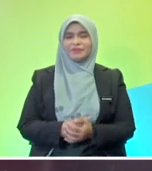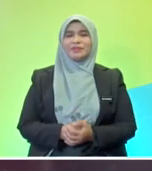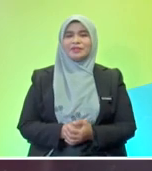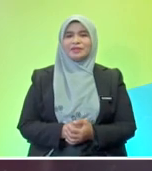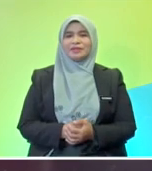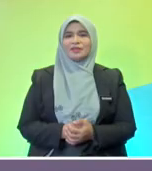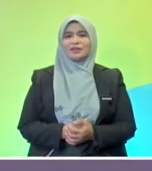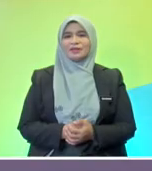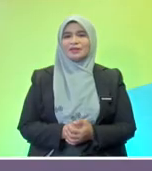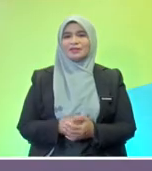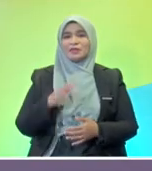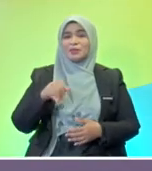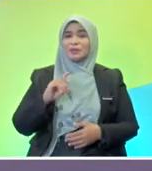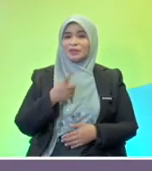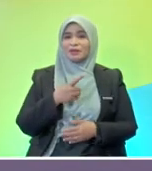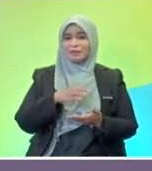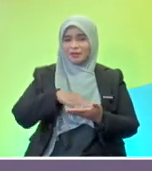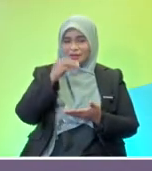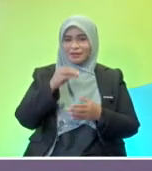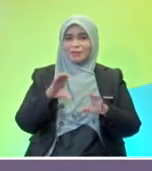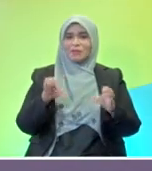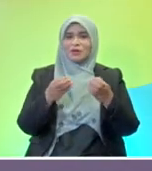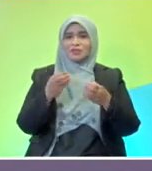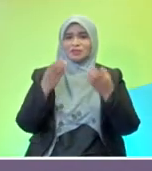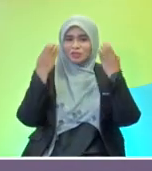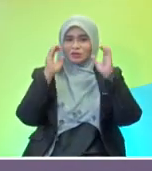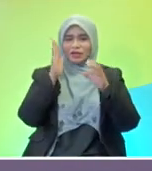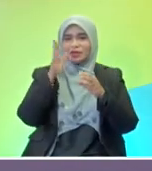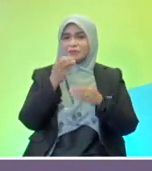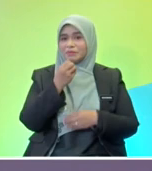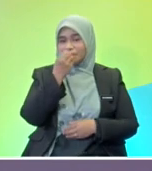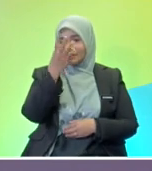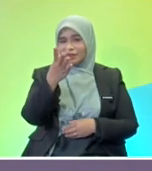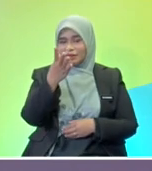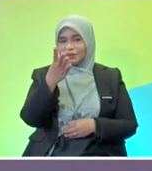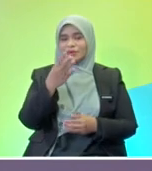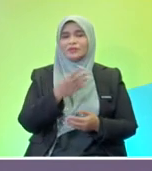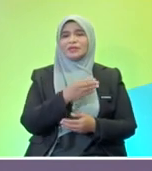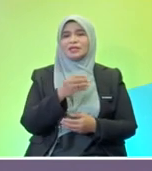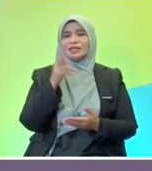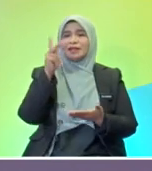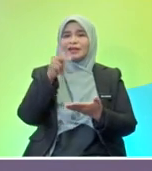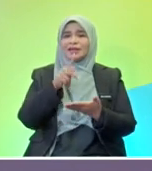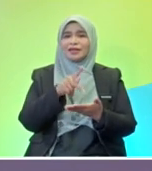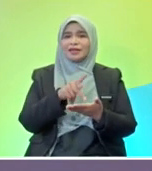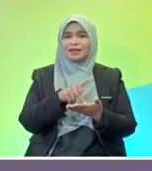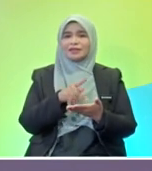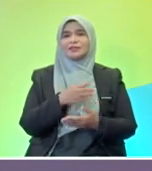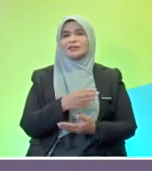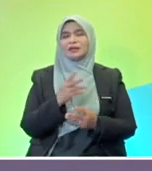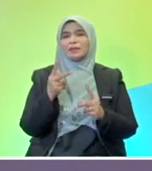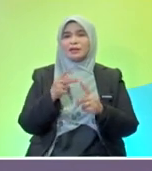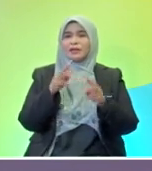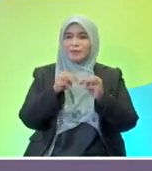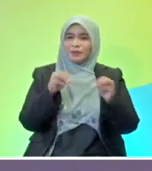Fika. Sebelum kita nak belajar buat, cikgu akan terangkan, cikgu akan kenalkan dulu Kak Fika pada murid-murid yang di